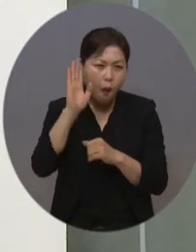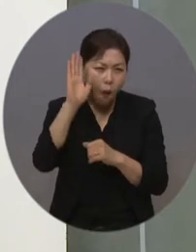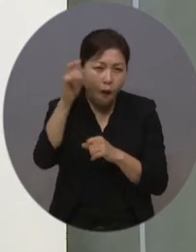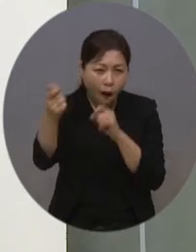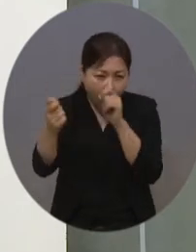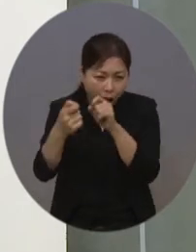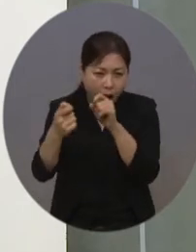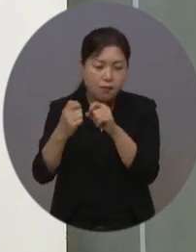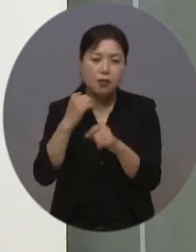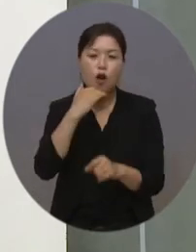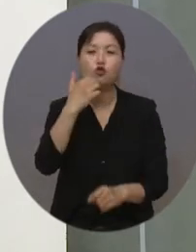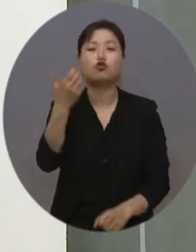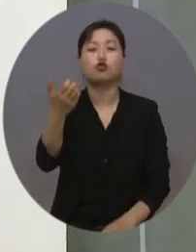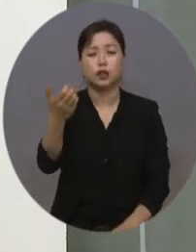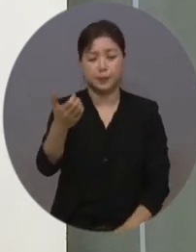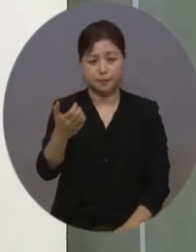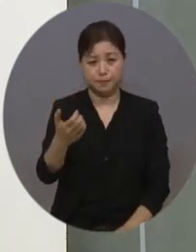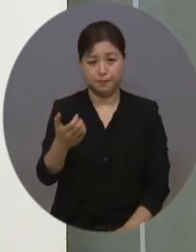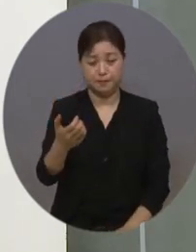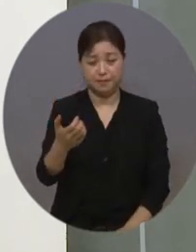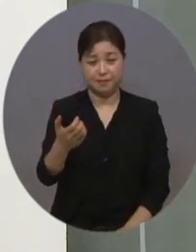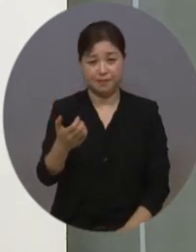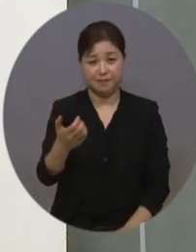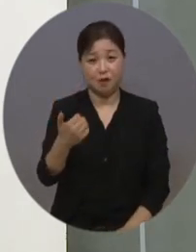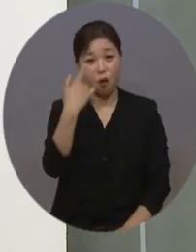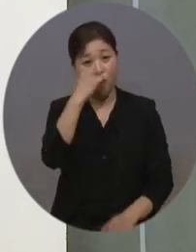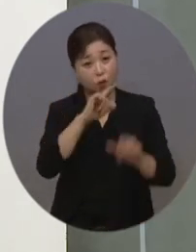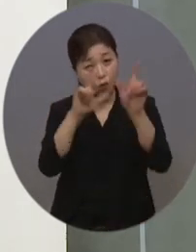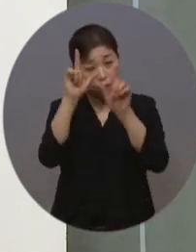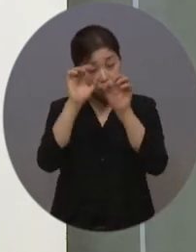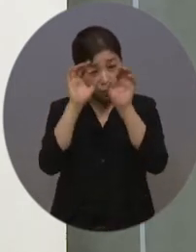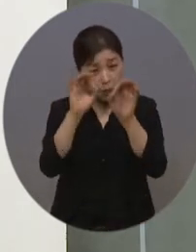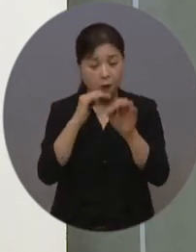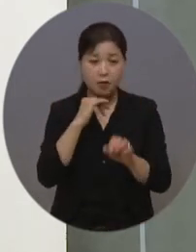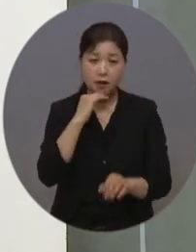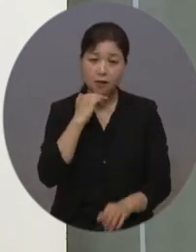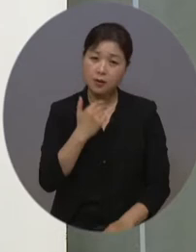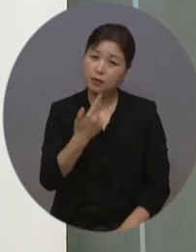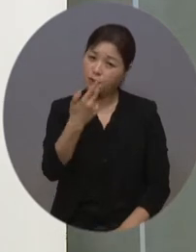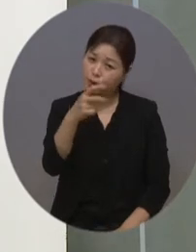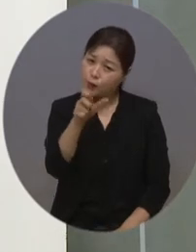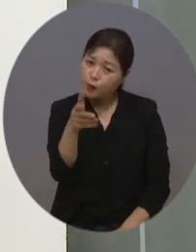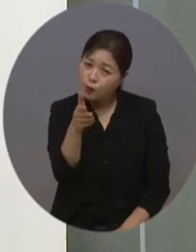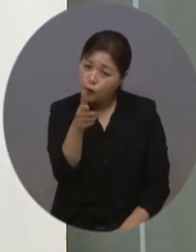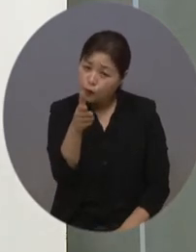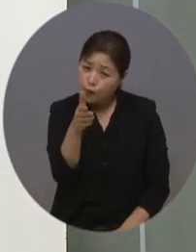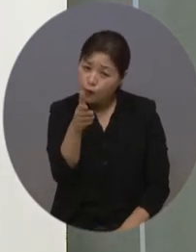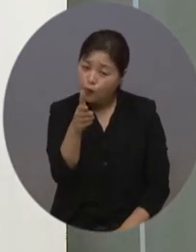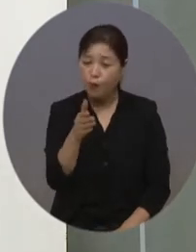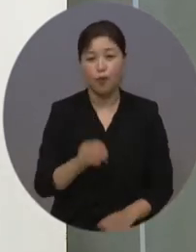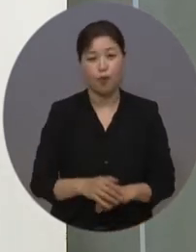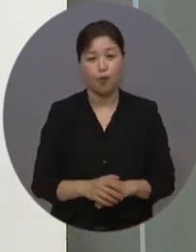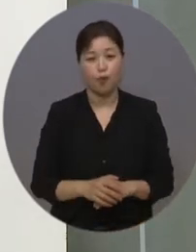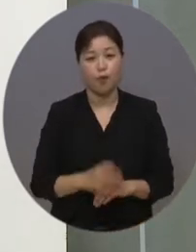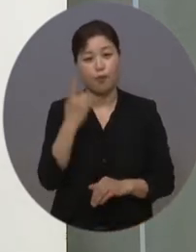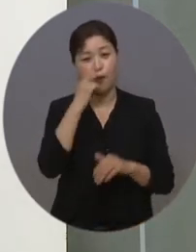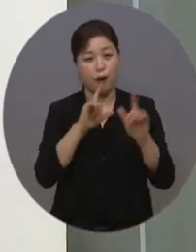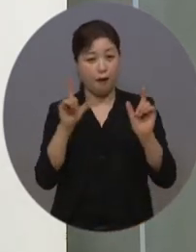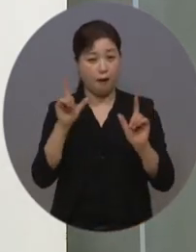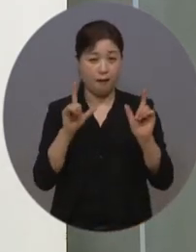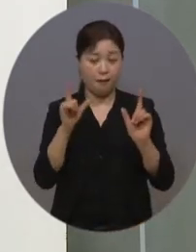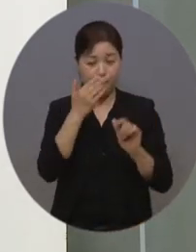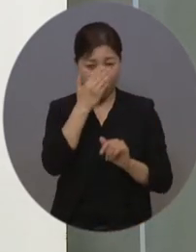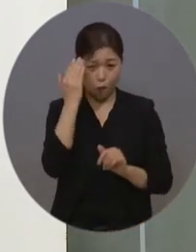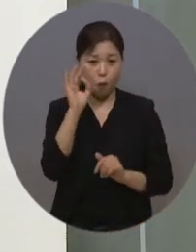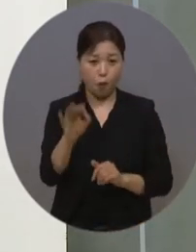때는 얼굴 모습을 봐도 뭐 70대 중반 정도로 뿐이 안 보여요.